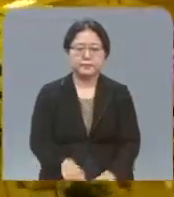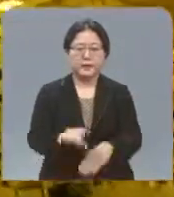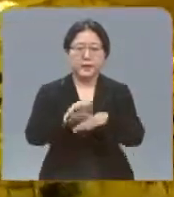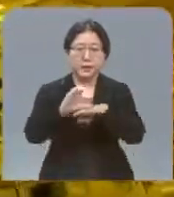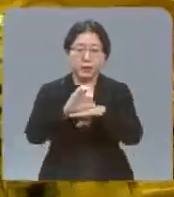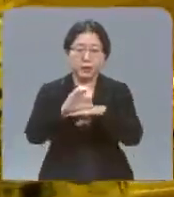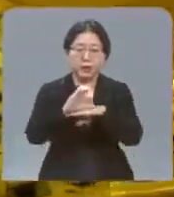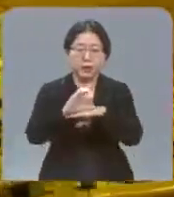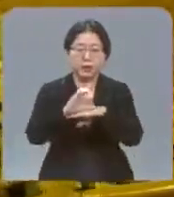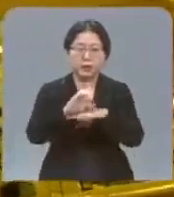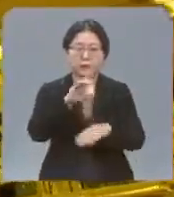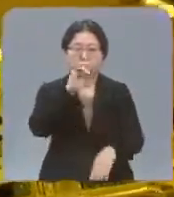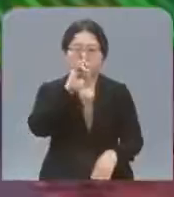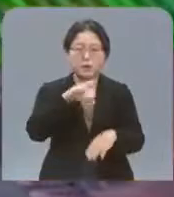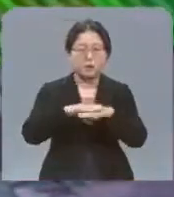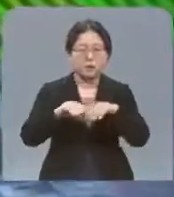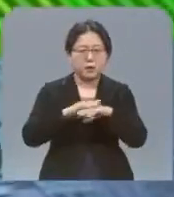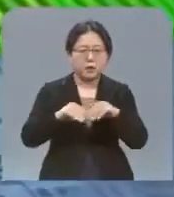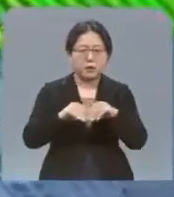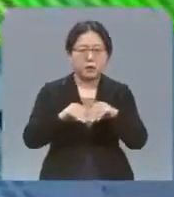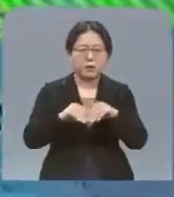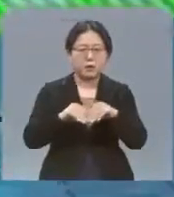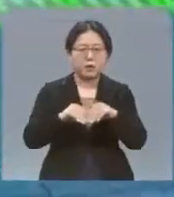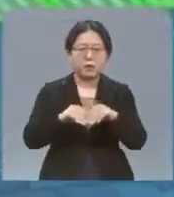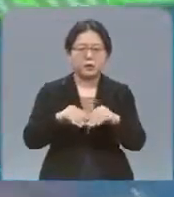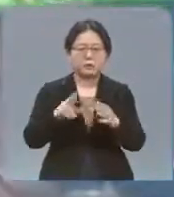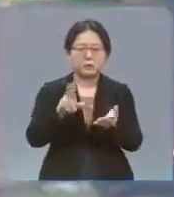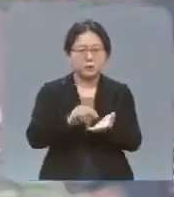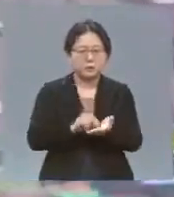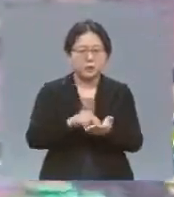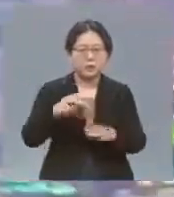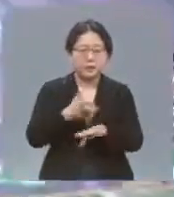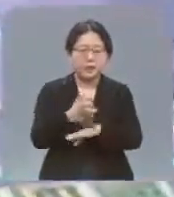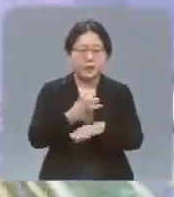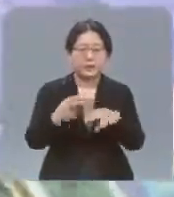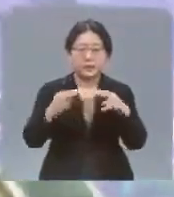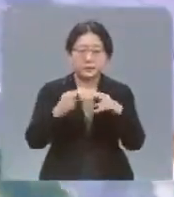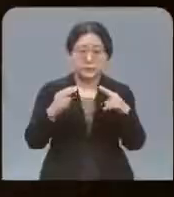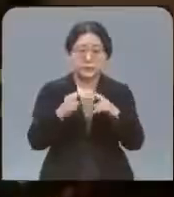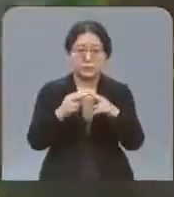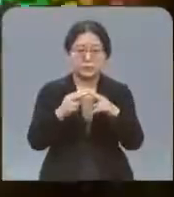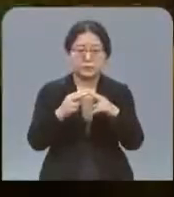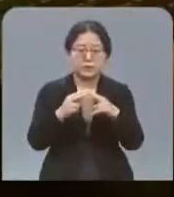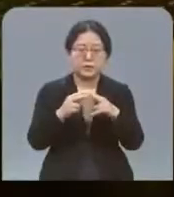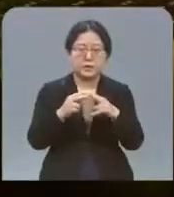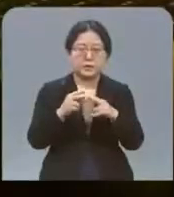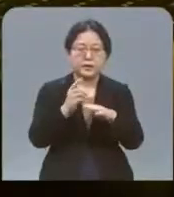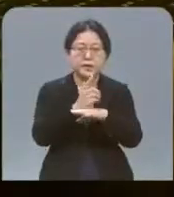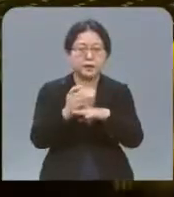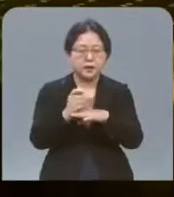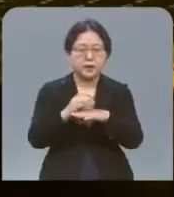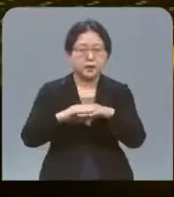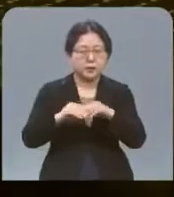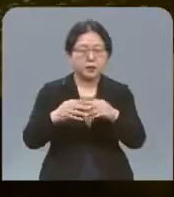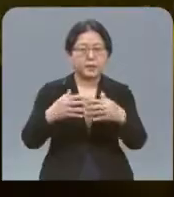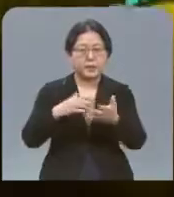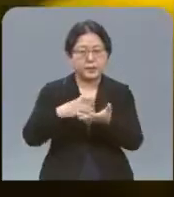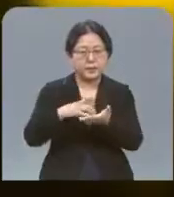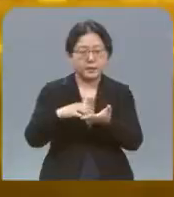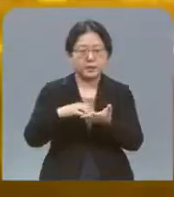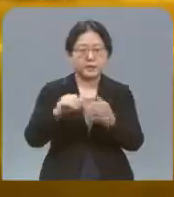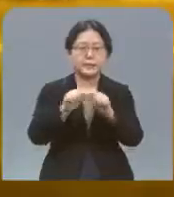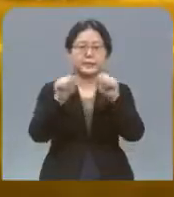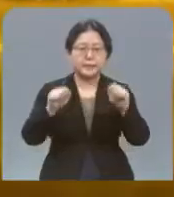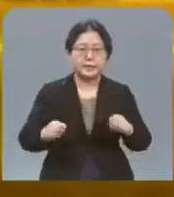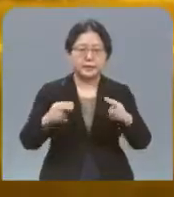컴퓨터의 두뇌인 중앙처리장치부터 출고 대란을 불러온 차량용 반도체까지. 데이터를 해석하고 계산하는 시스템